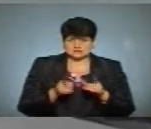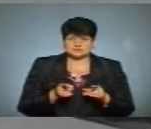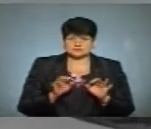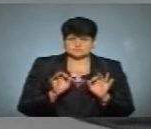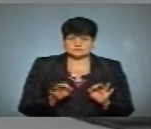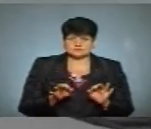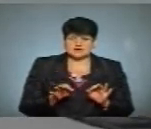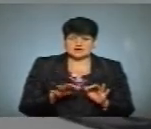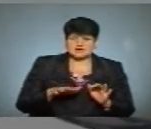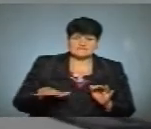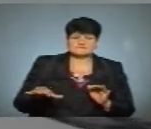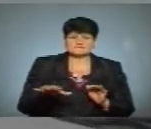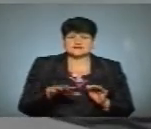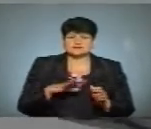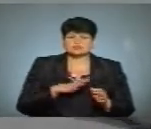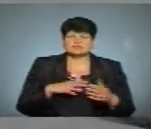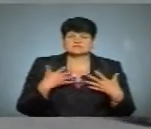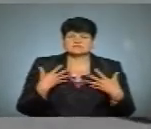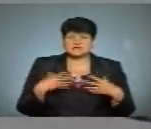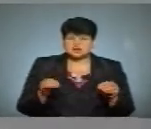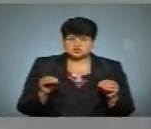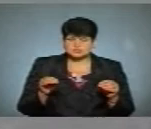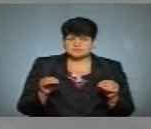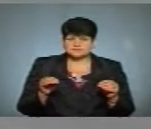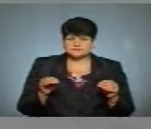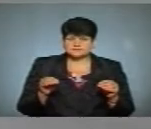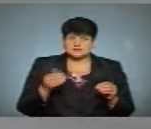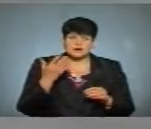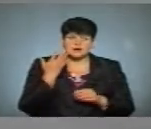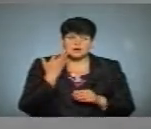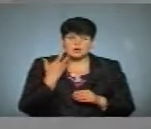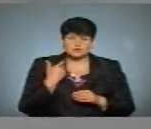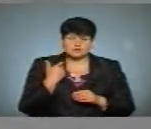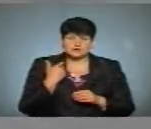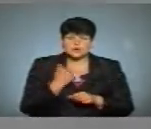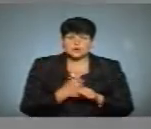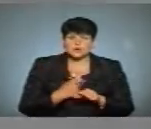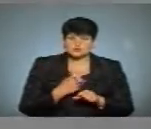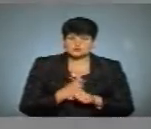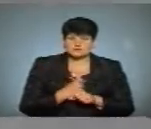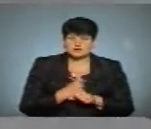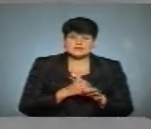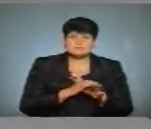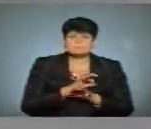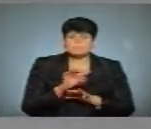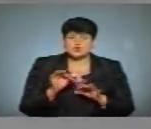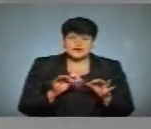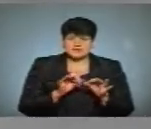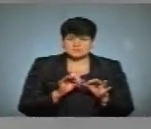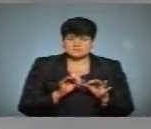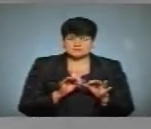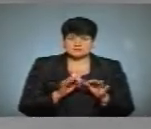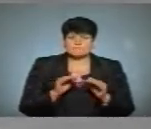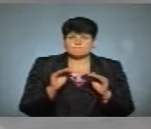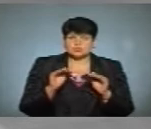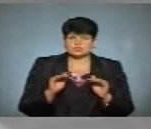от верхня її частина вона була втрачена. Але коли розроблявся проєкт і розроблялось пониження